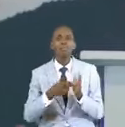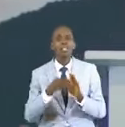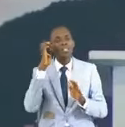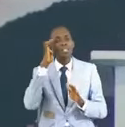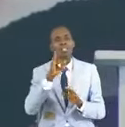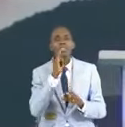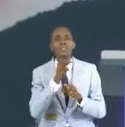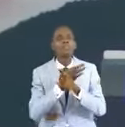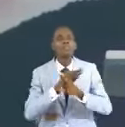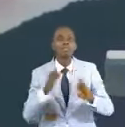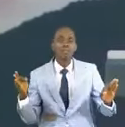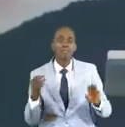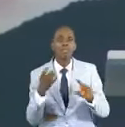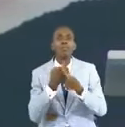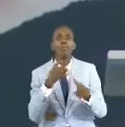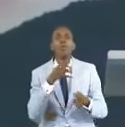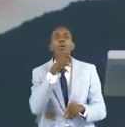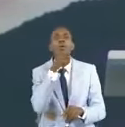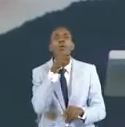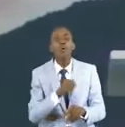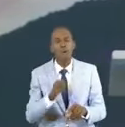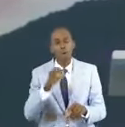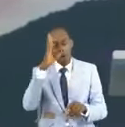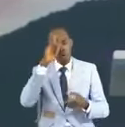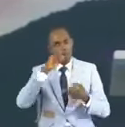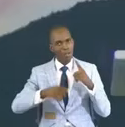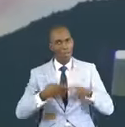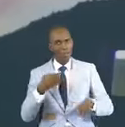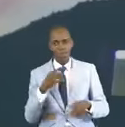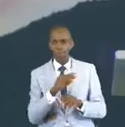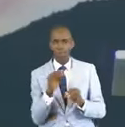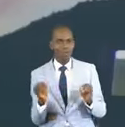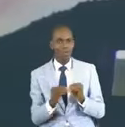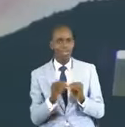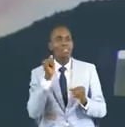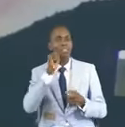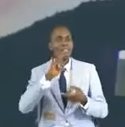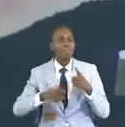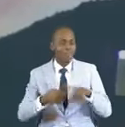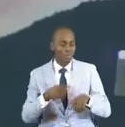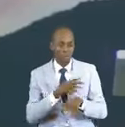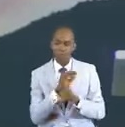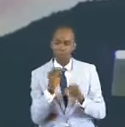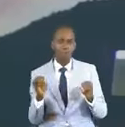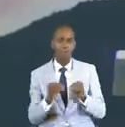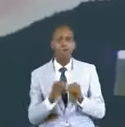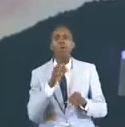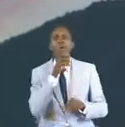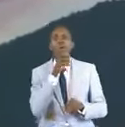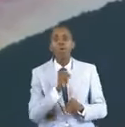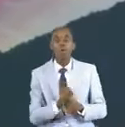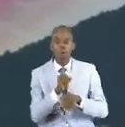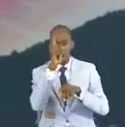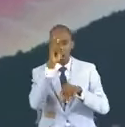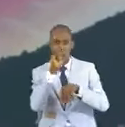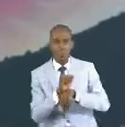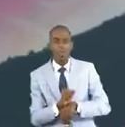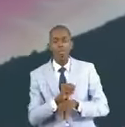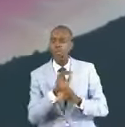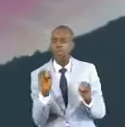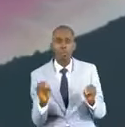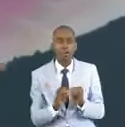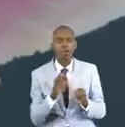Enyi nwoke na enyi nwaanyị nke mgbe ochie, ụdị enyi nwoke na enyi nwaanyị niile, o nwerewo onwe ya pụọ n'omume ọjọọ niile, pụọ n'iwe iwe